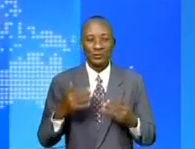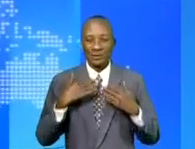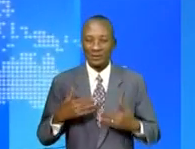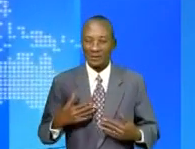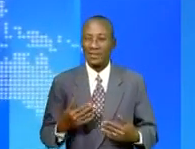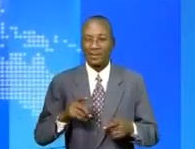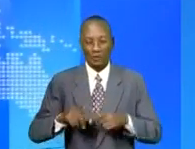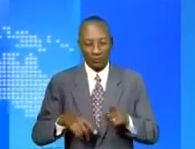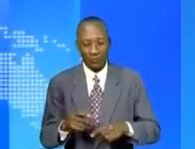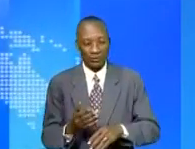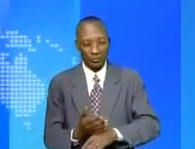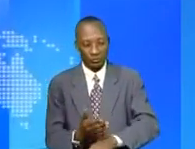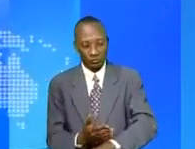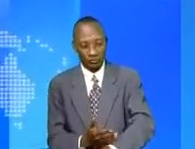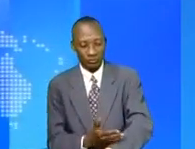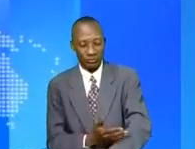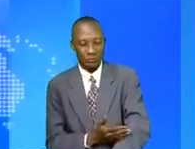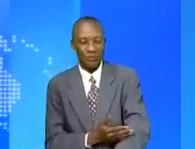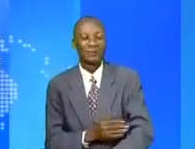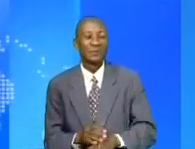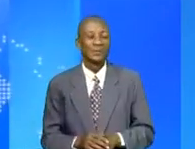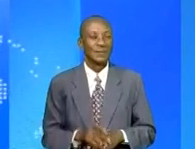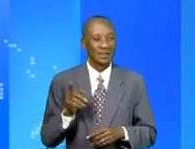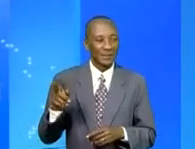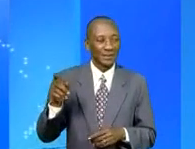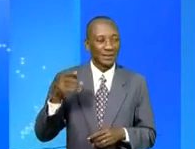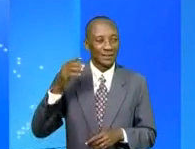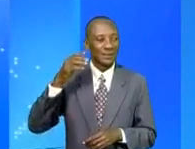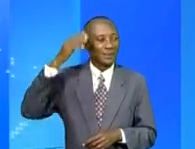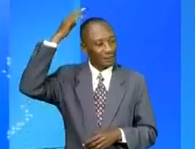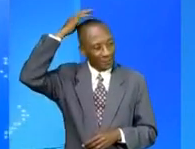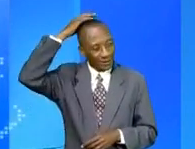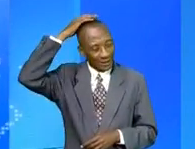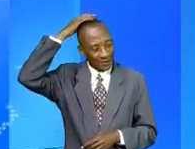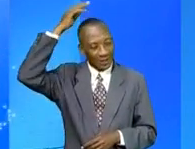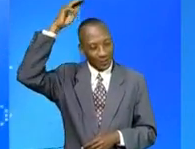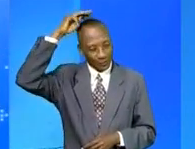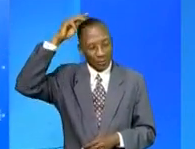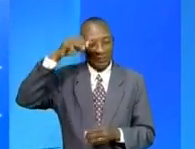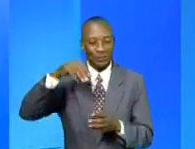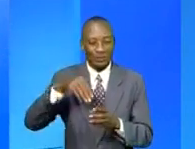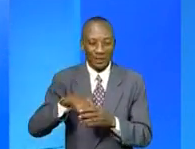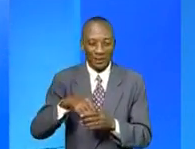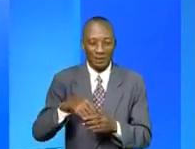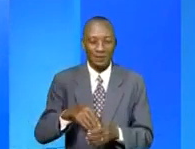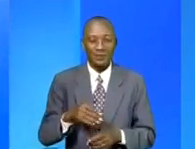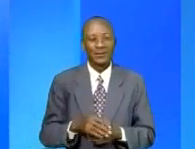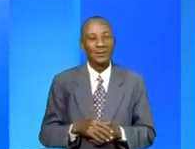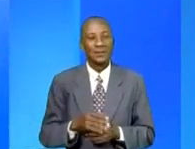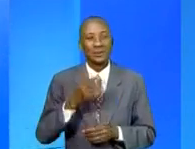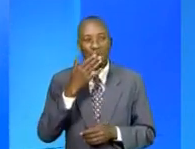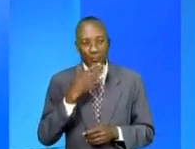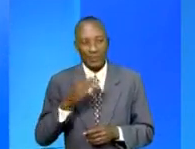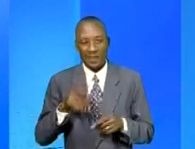donnée par l'abbé Georges Ndila, secrétaire chancelier de l'archidiocèse de Kinshasa.